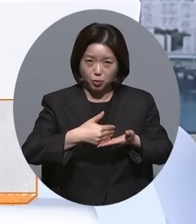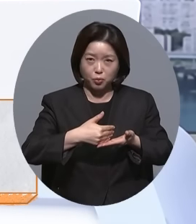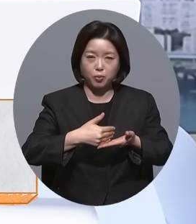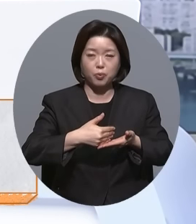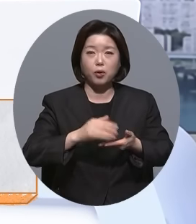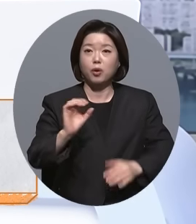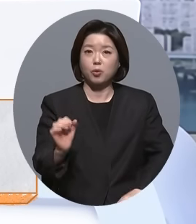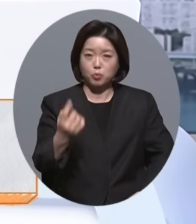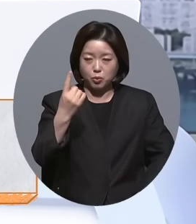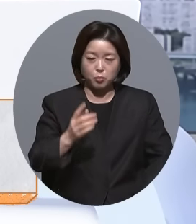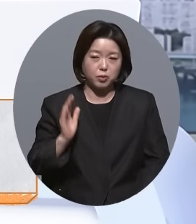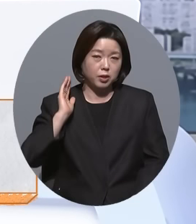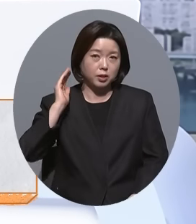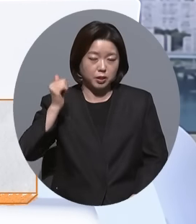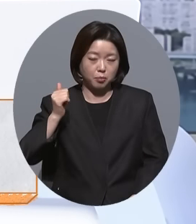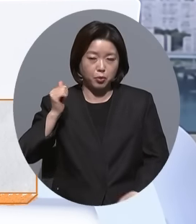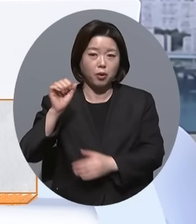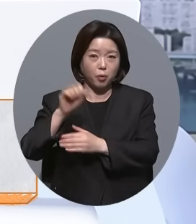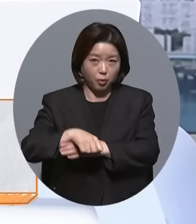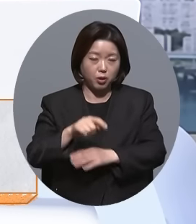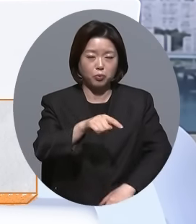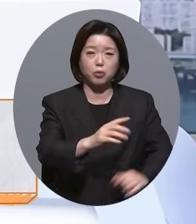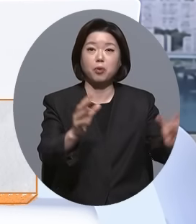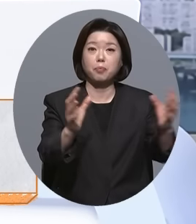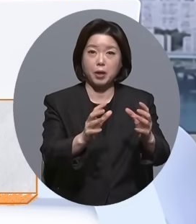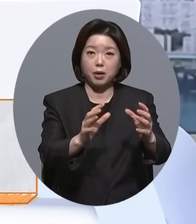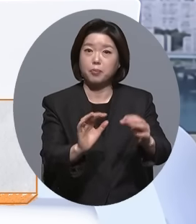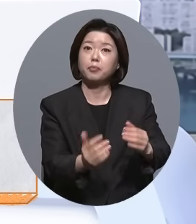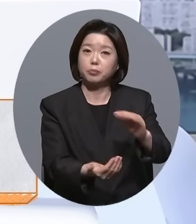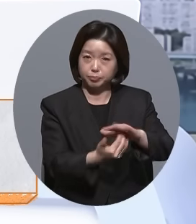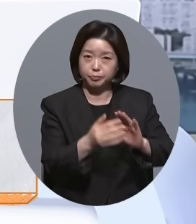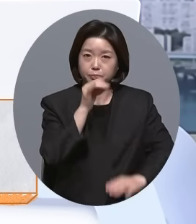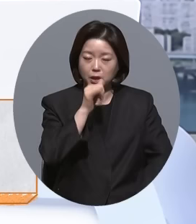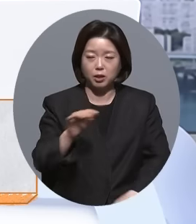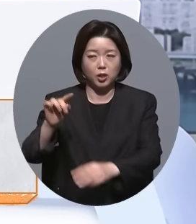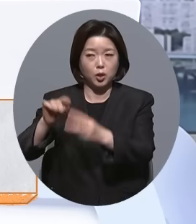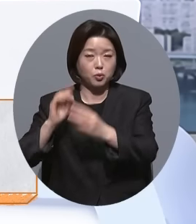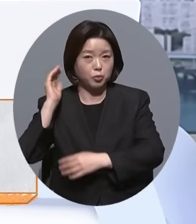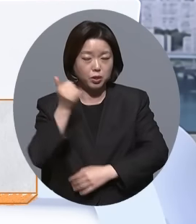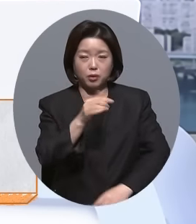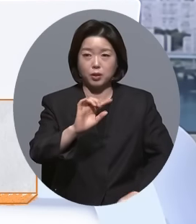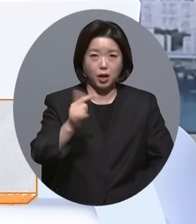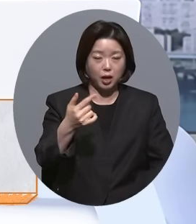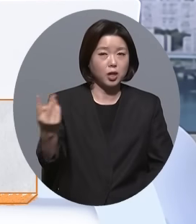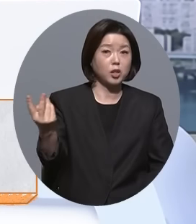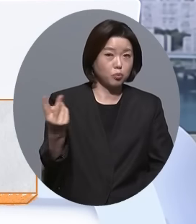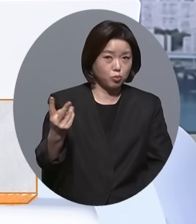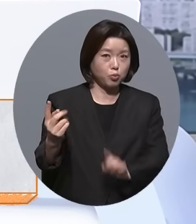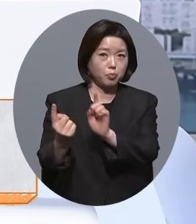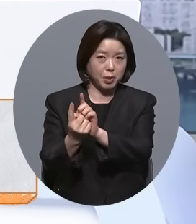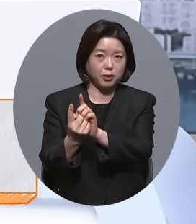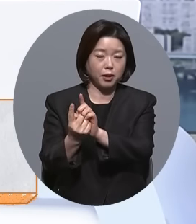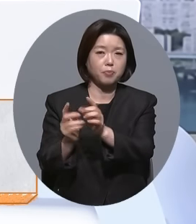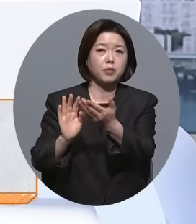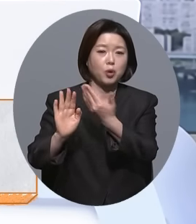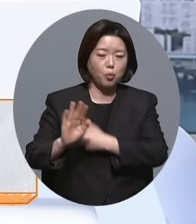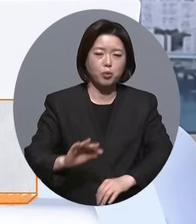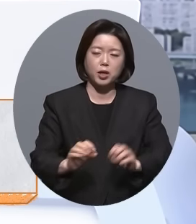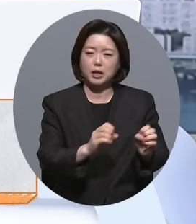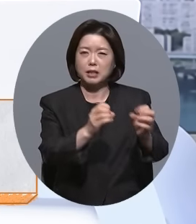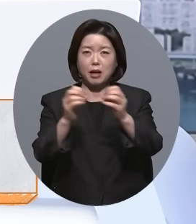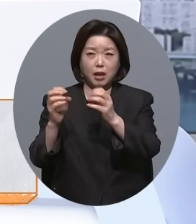그리고 대표의 응답으로 이런 만남이 이루어졌다라고 말씀해 주셨는데 윤석열 대통령과 한동훈 대표와의 만남에서 여러 가지 얘기들이